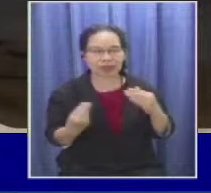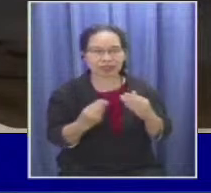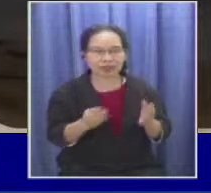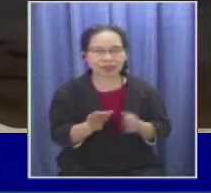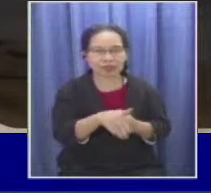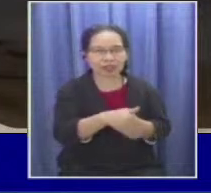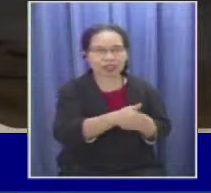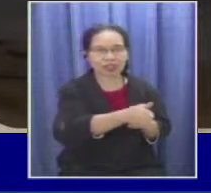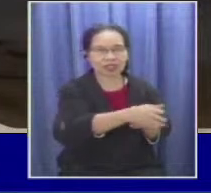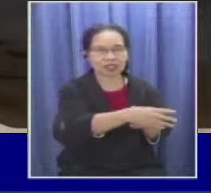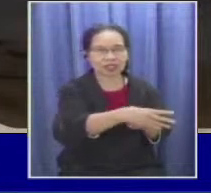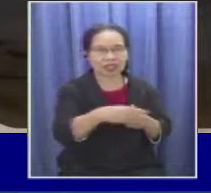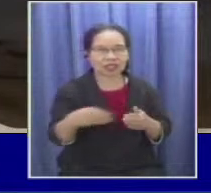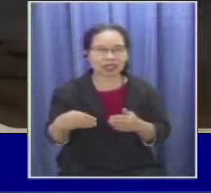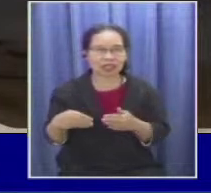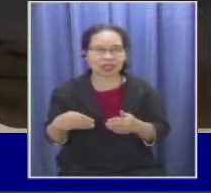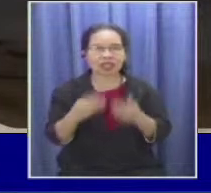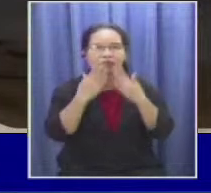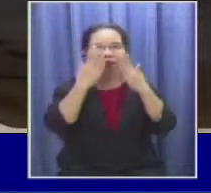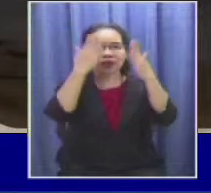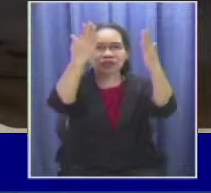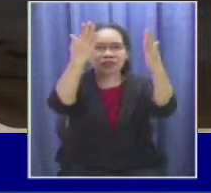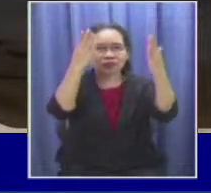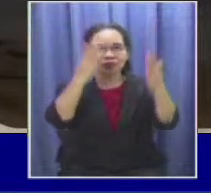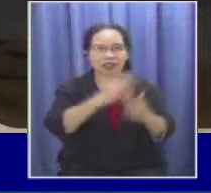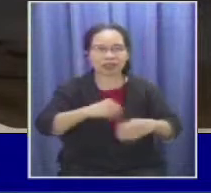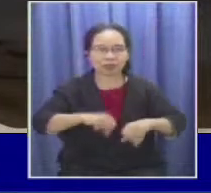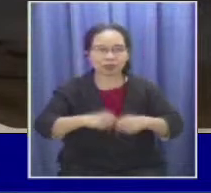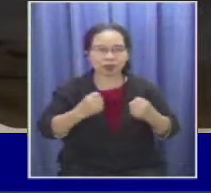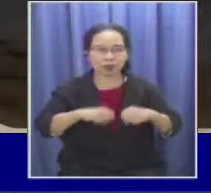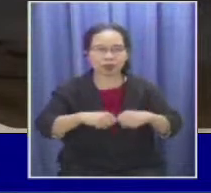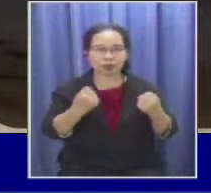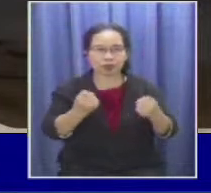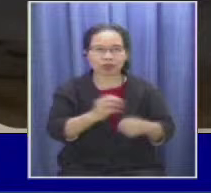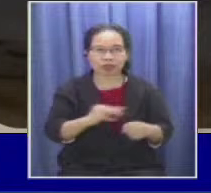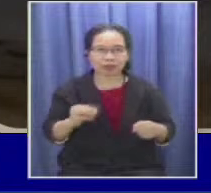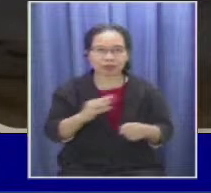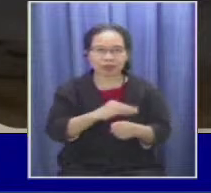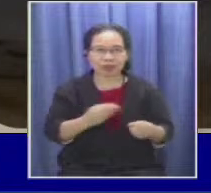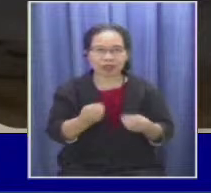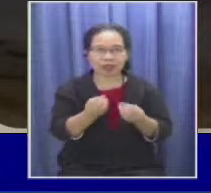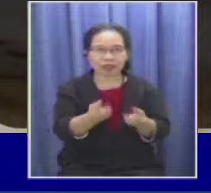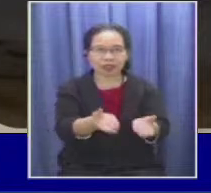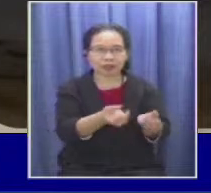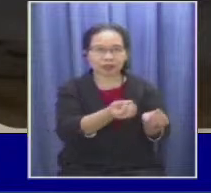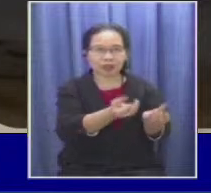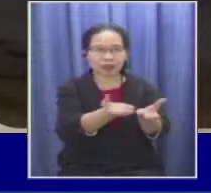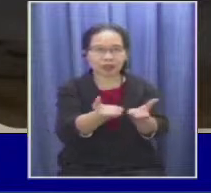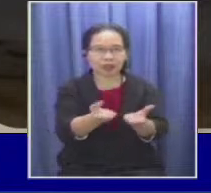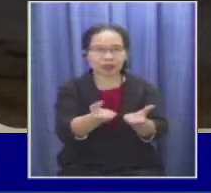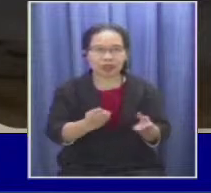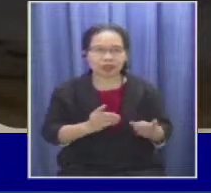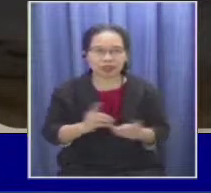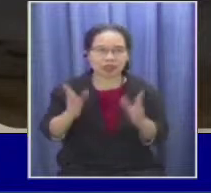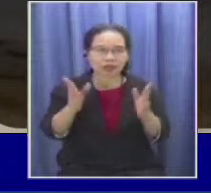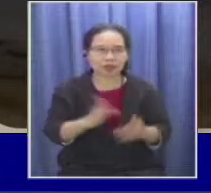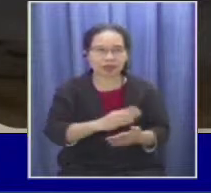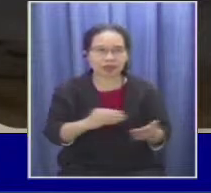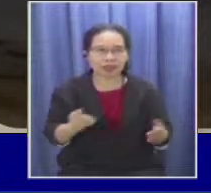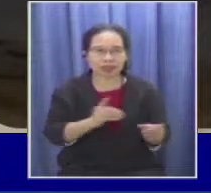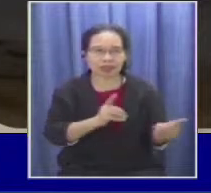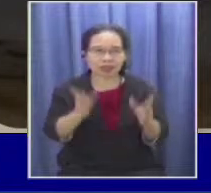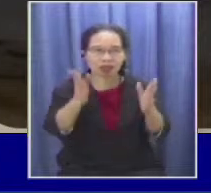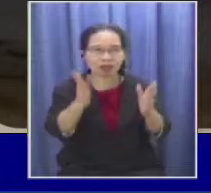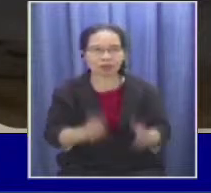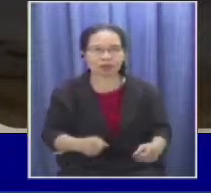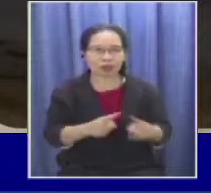wɔfa paano nson no ne empataa no ɛna wɔdaase na obubu de ma na suafoɔ